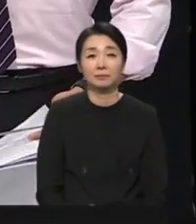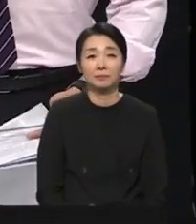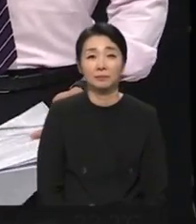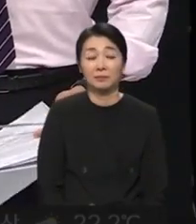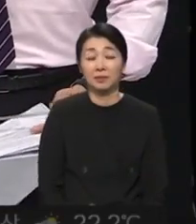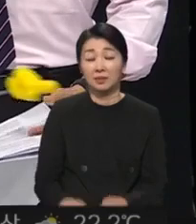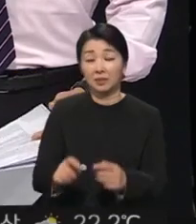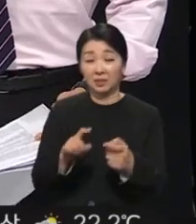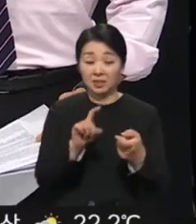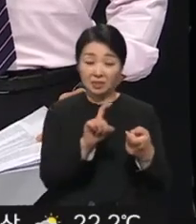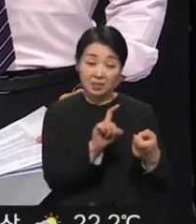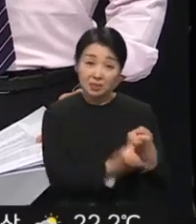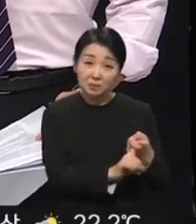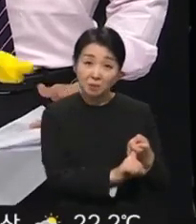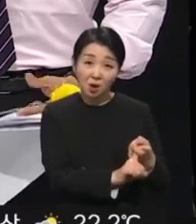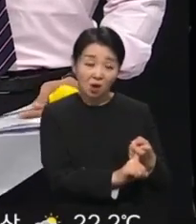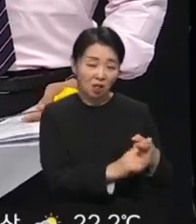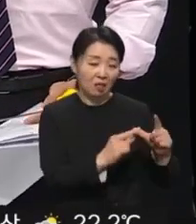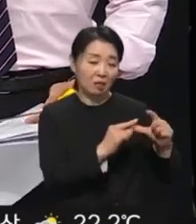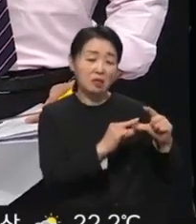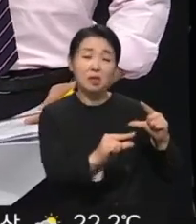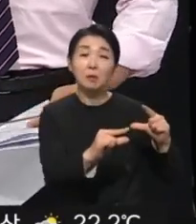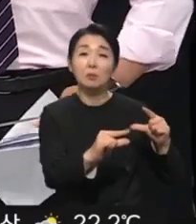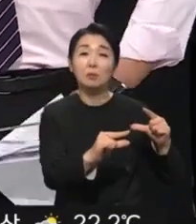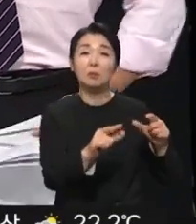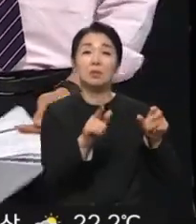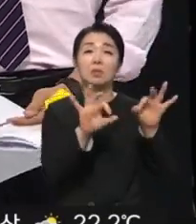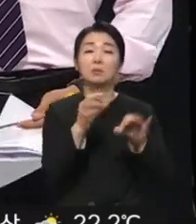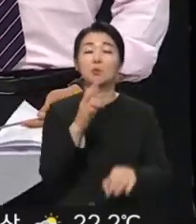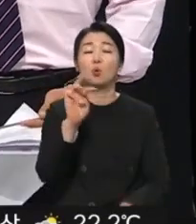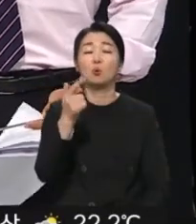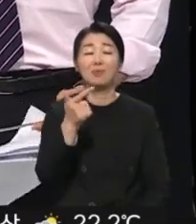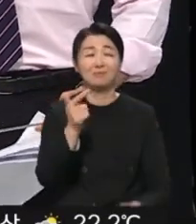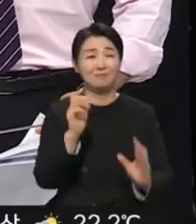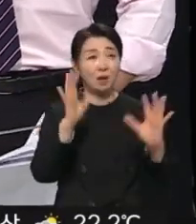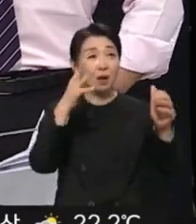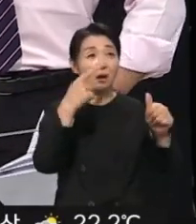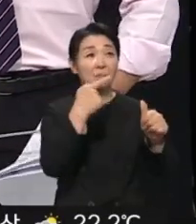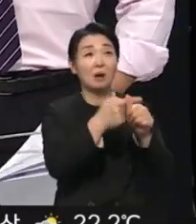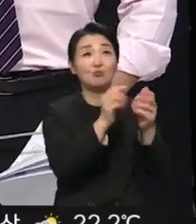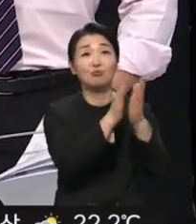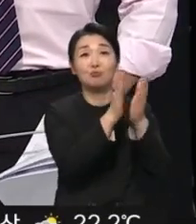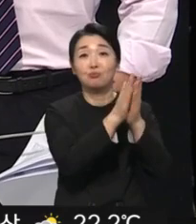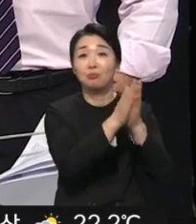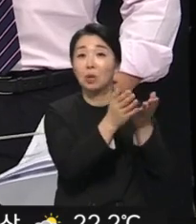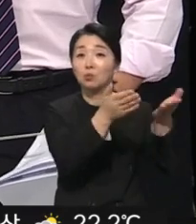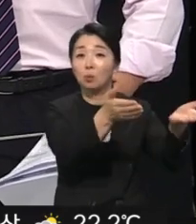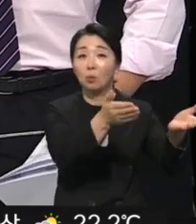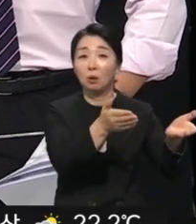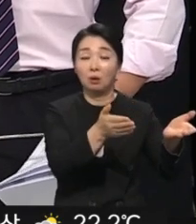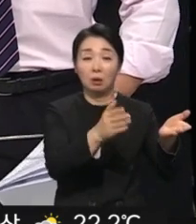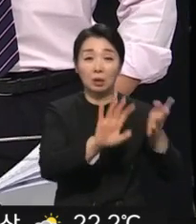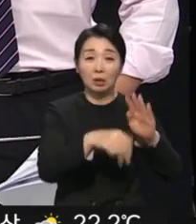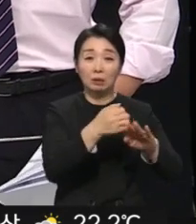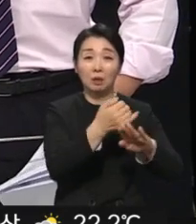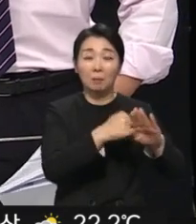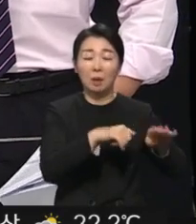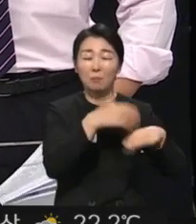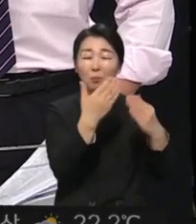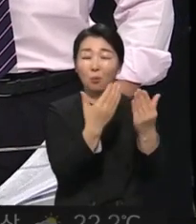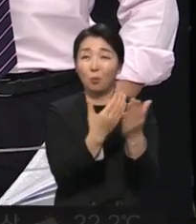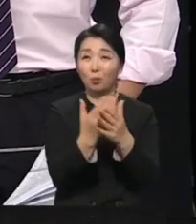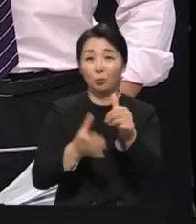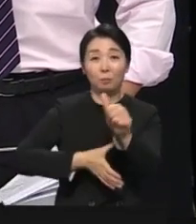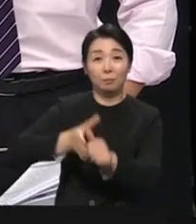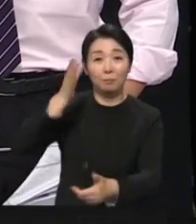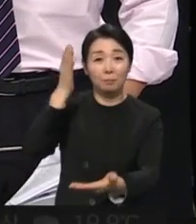일부 친명 의원들은 김용민 의원 발언에 박수를 쳤다고 합니다. 실제로 친명계에 대해선 개딸을 사자밥에 둬선 안